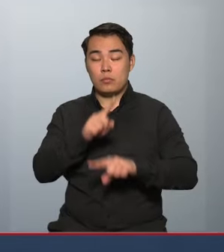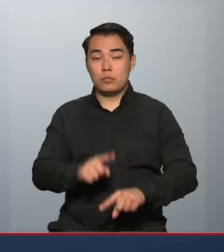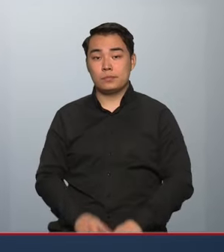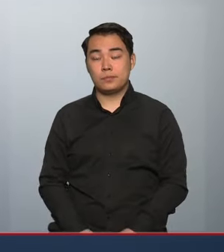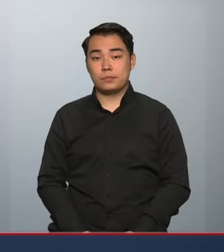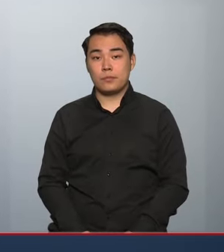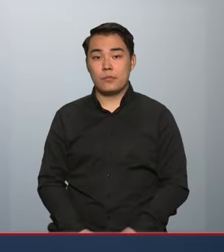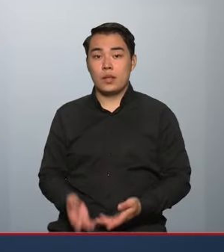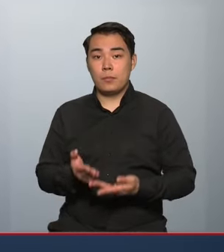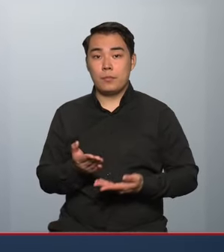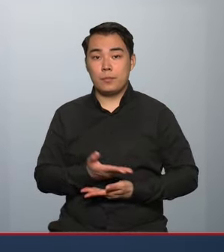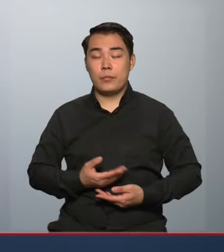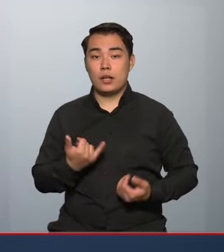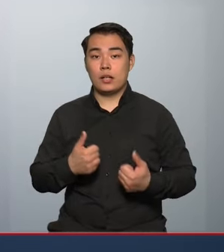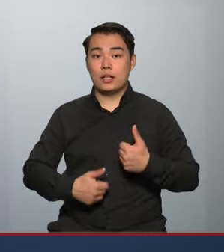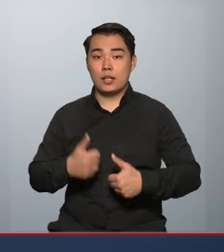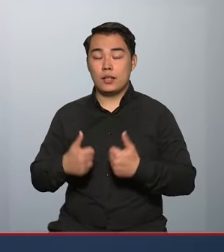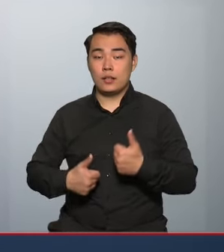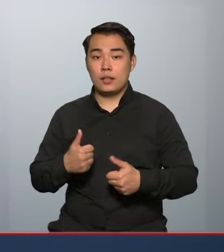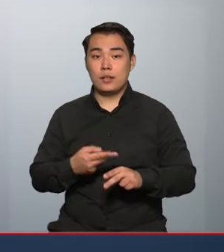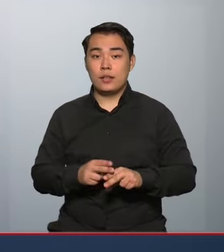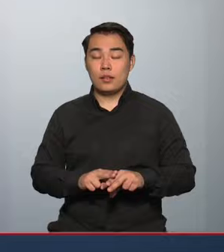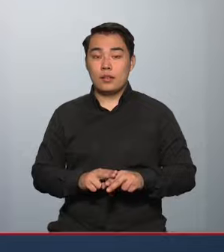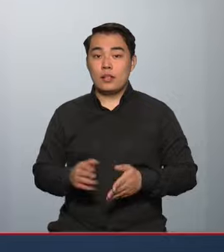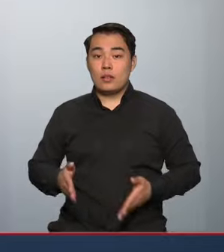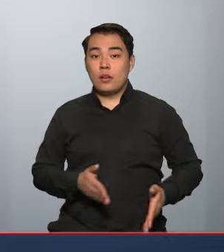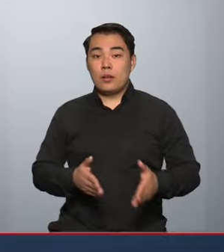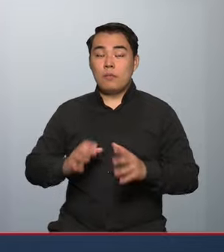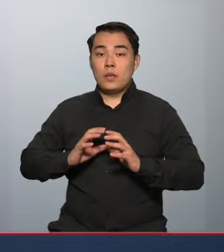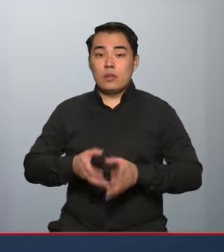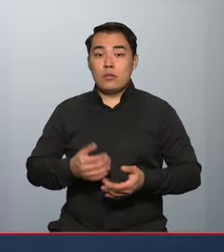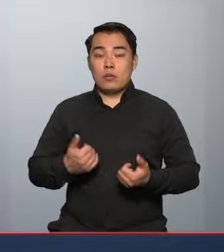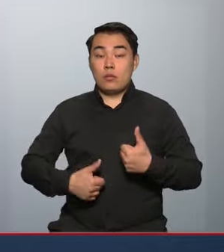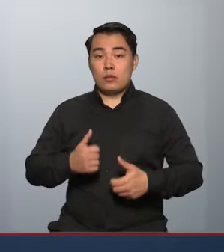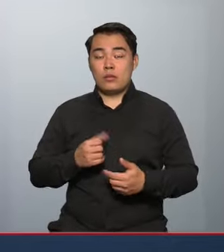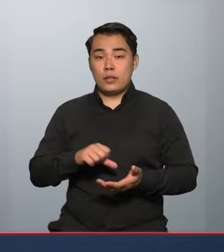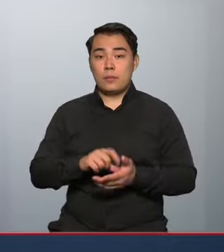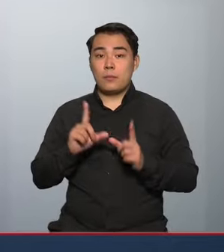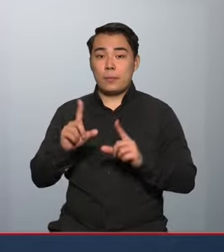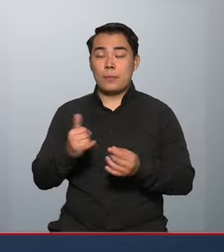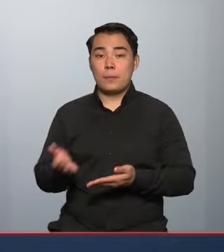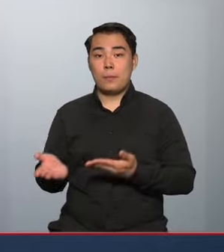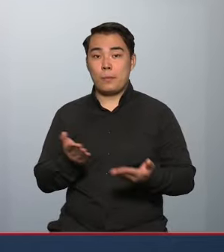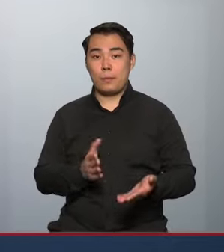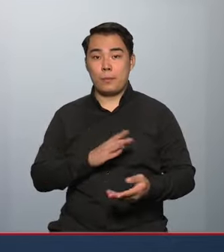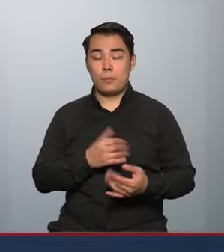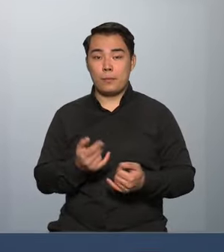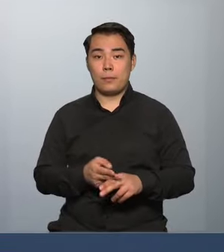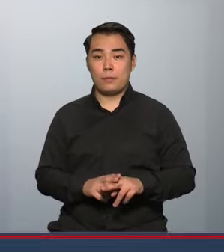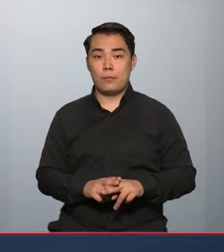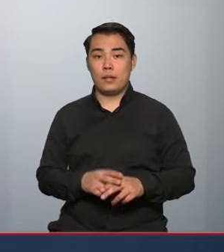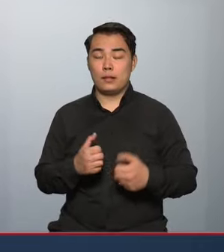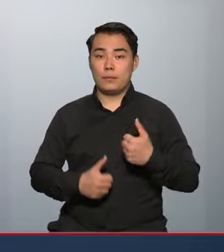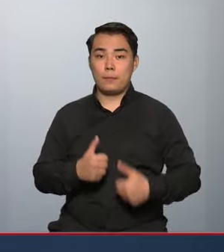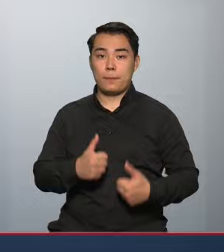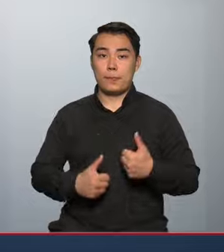Мы гоняемся по шоссе, международные гонки ездим. А туда нас пригласили, да, вот именно вот